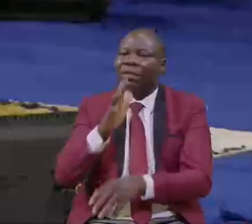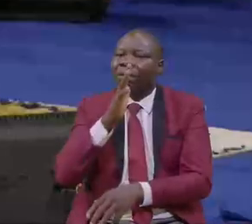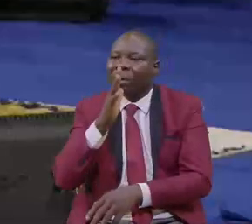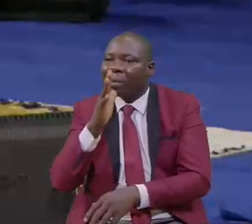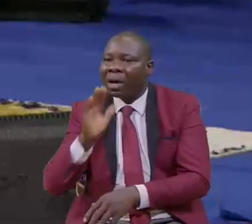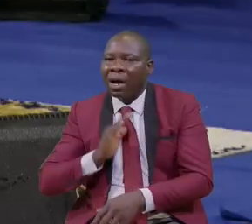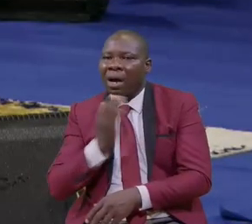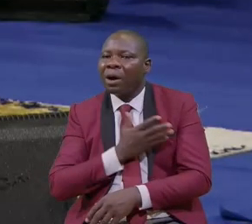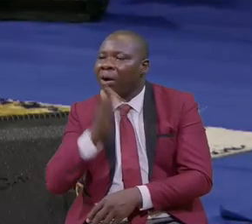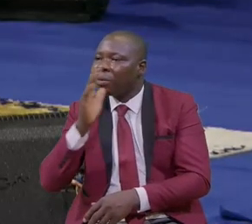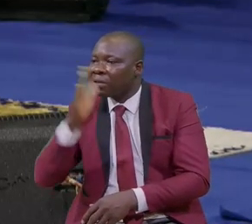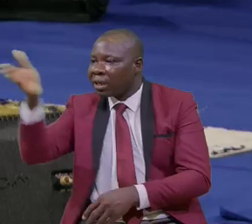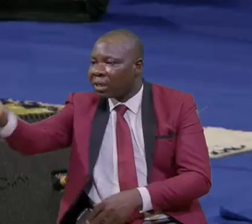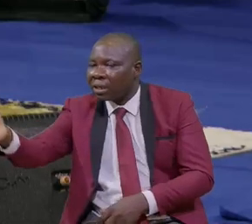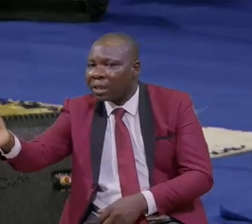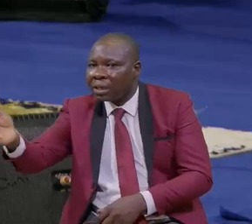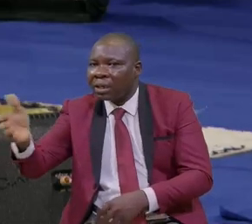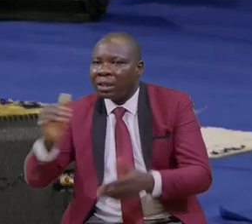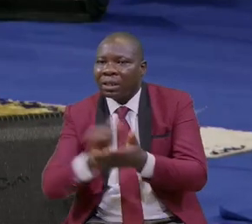Maman, notre maman qui est là-bas,